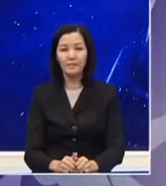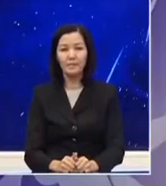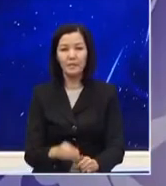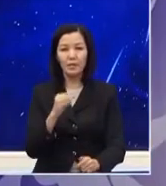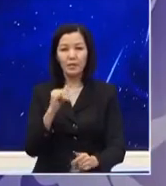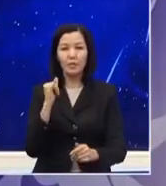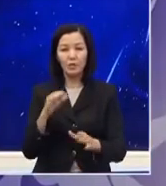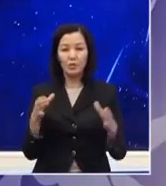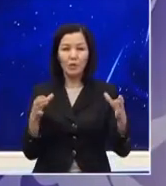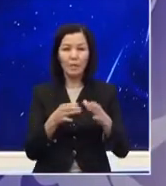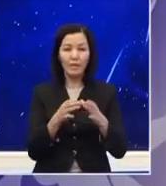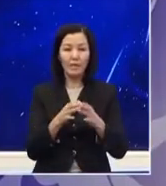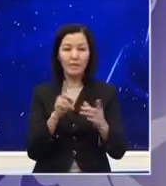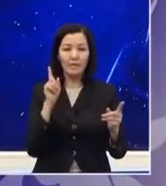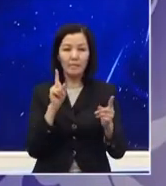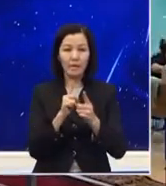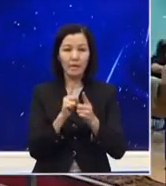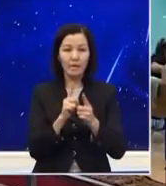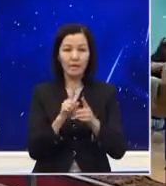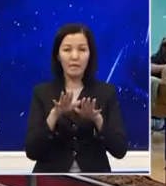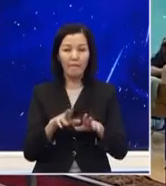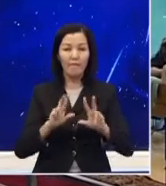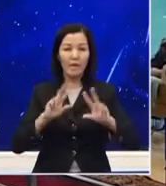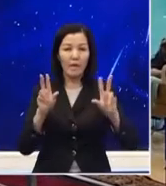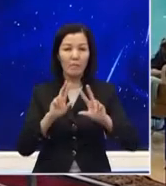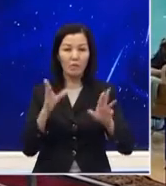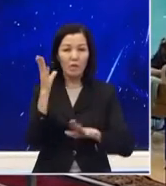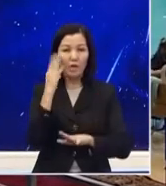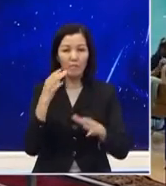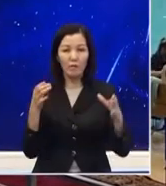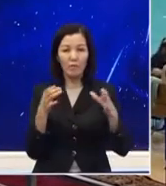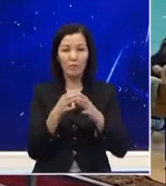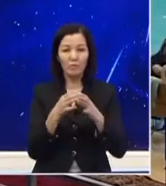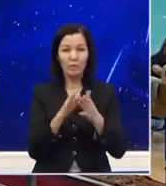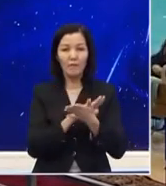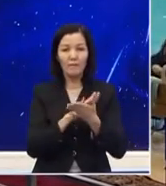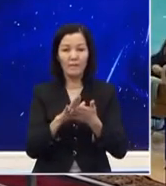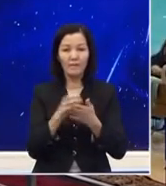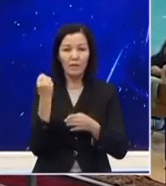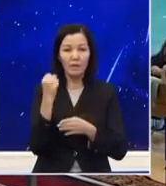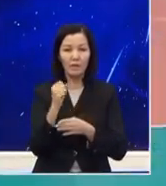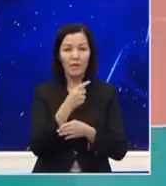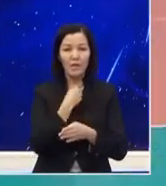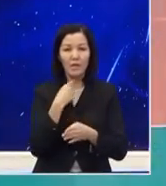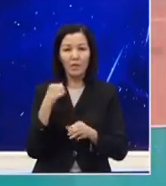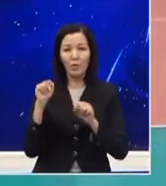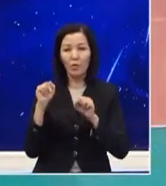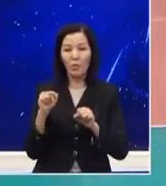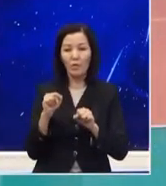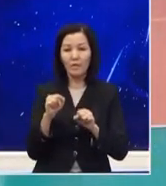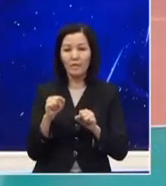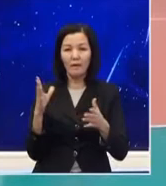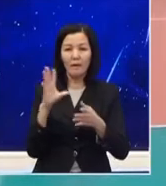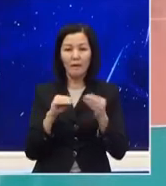Жетісу командасы бұл кездесуде аянып қалған жоқ. Жергілікті волейболшылар алматылық ұжымды айқын жеңді. Талдықорғандықтар қорғаныста сауатты өнер